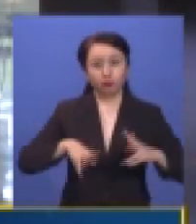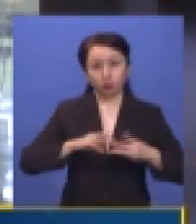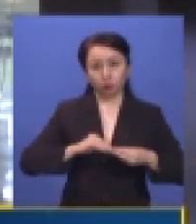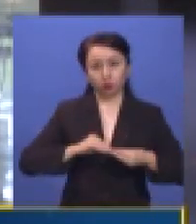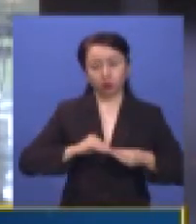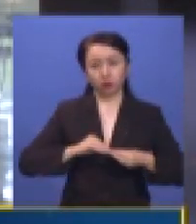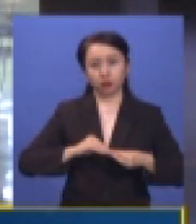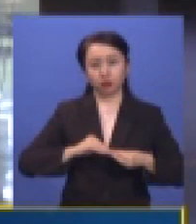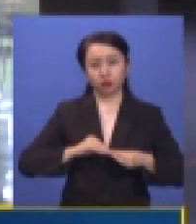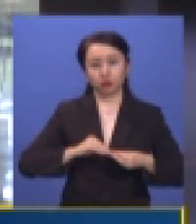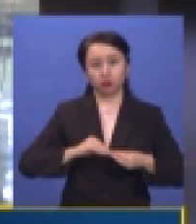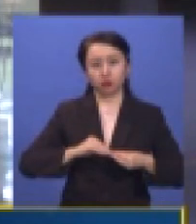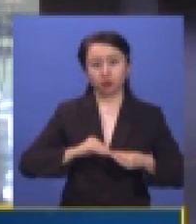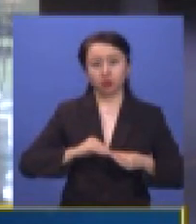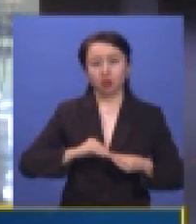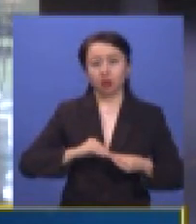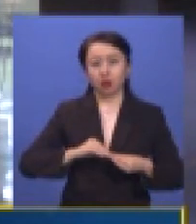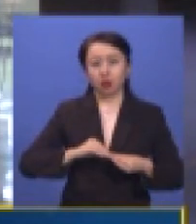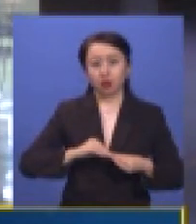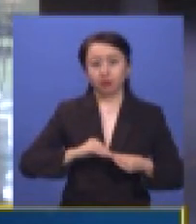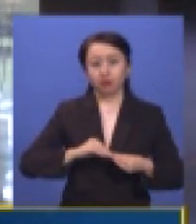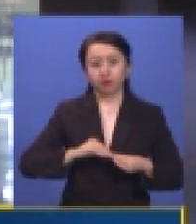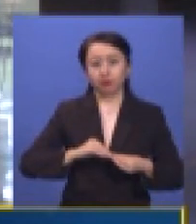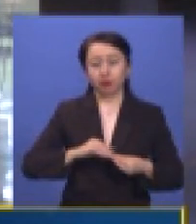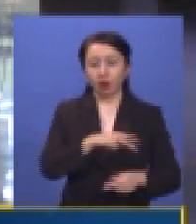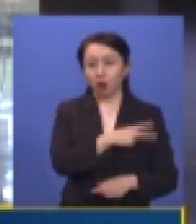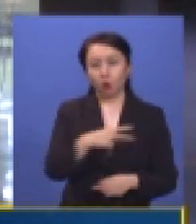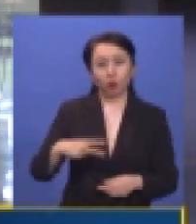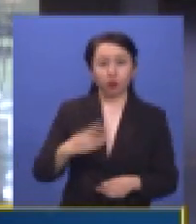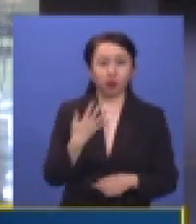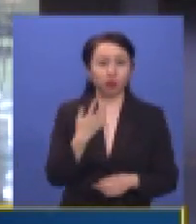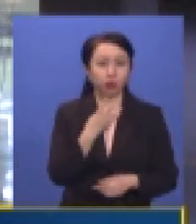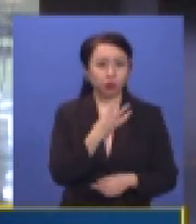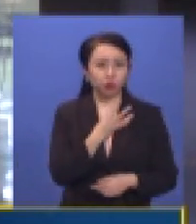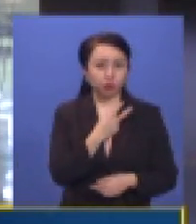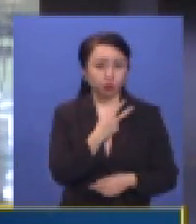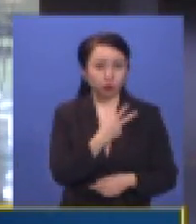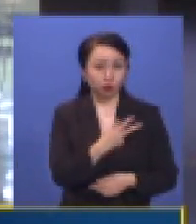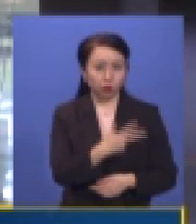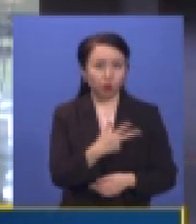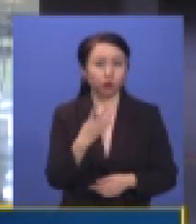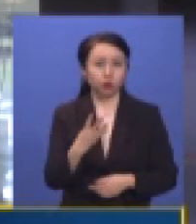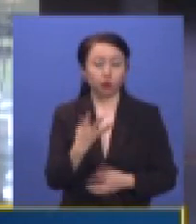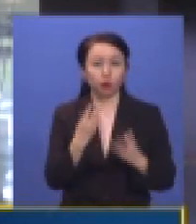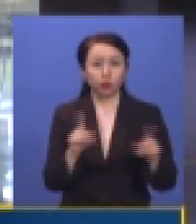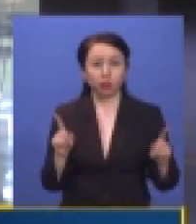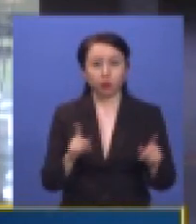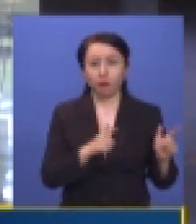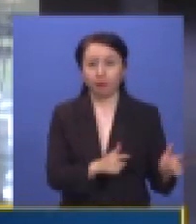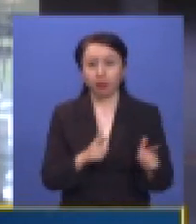как-то, ну сколько нам, наверное, около 3-4 дней на это ушло, чтобы подготовить